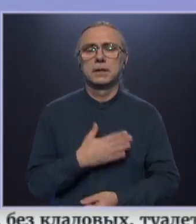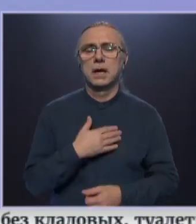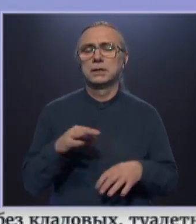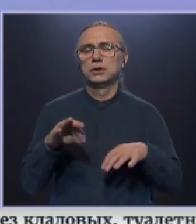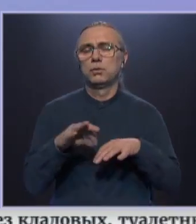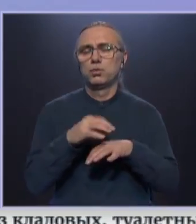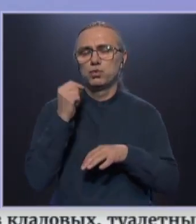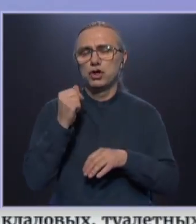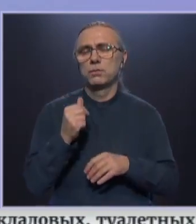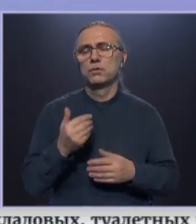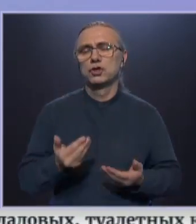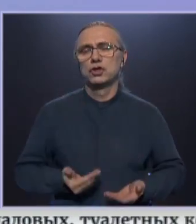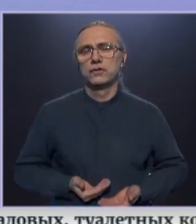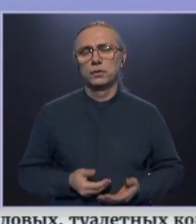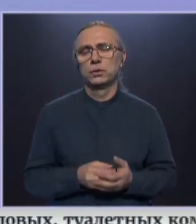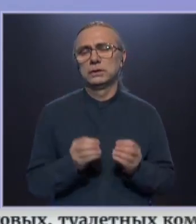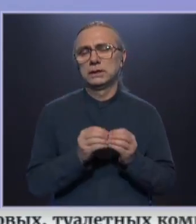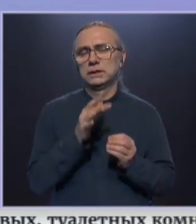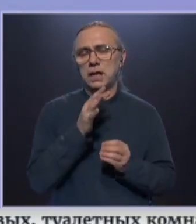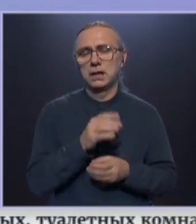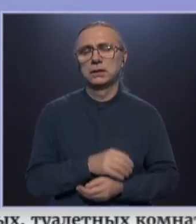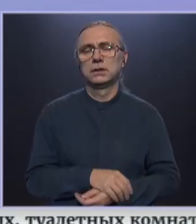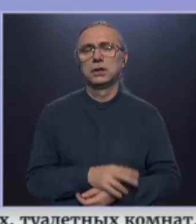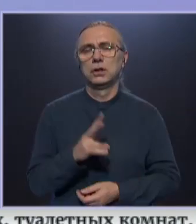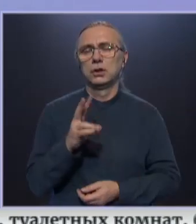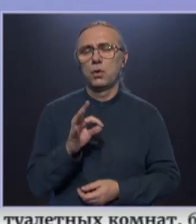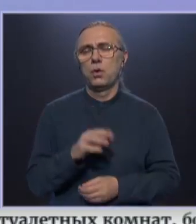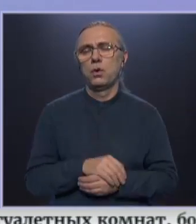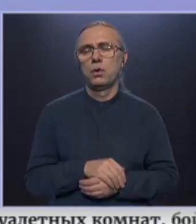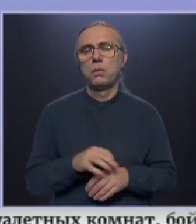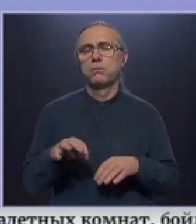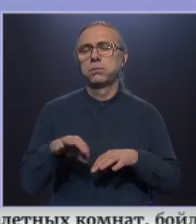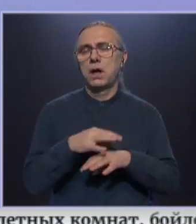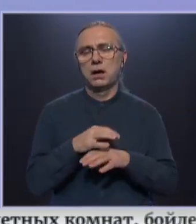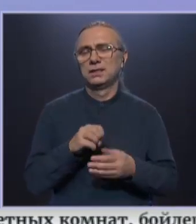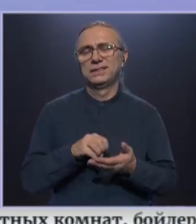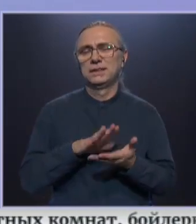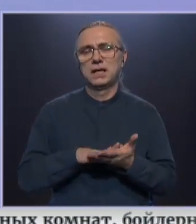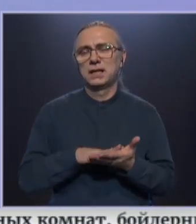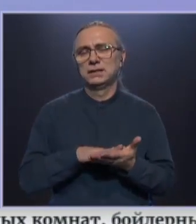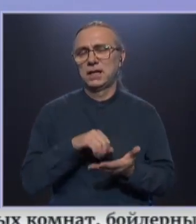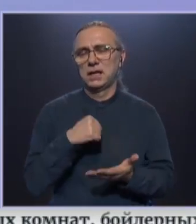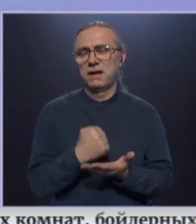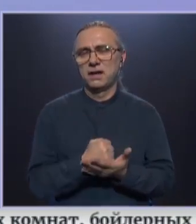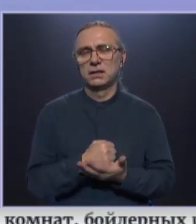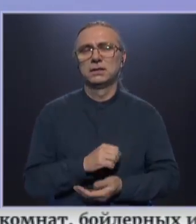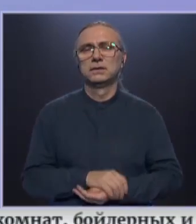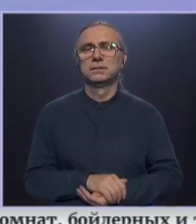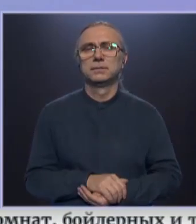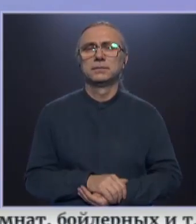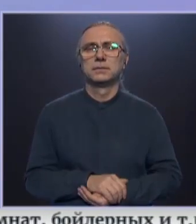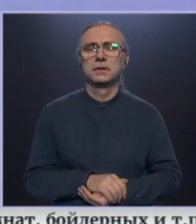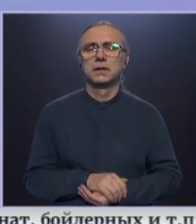живу 10 лет, но брак у нас не зарегистрирован. И вот я начала